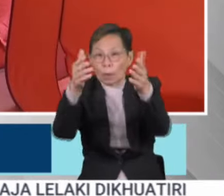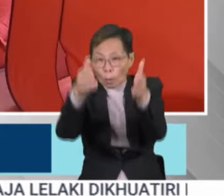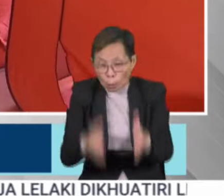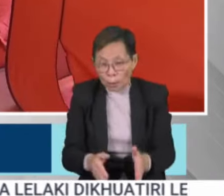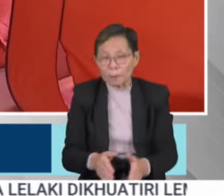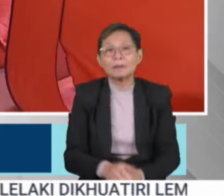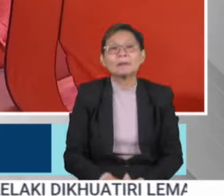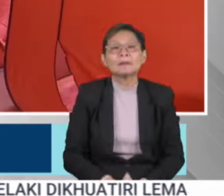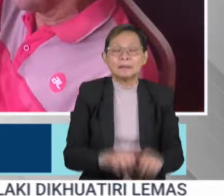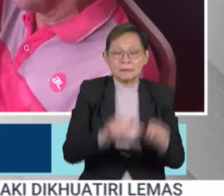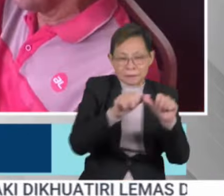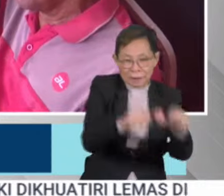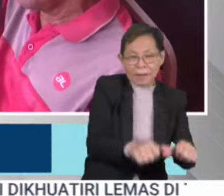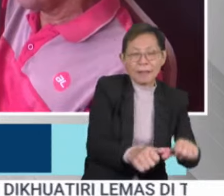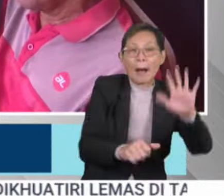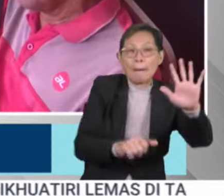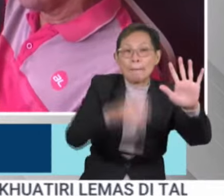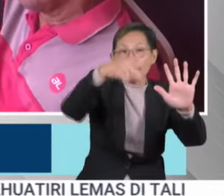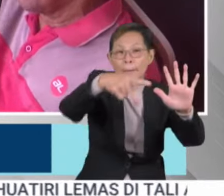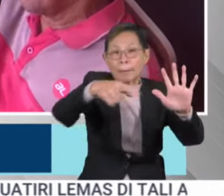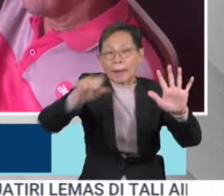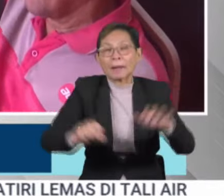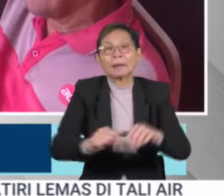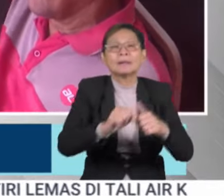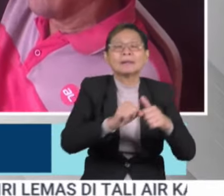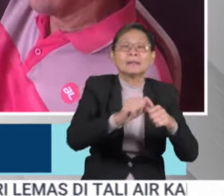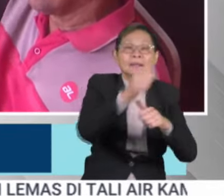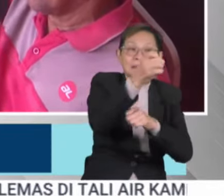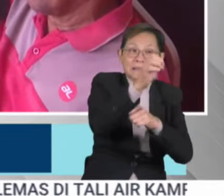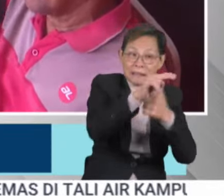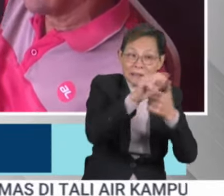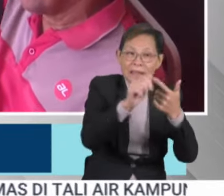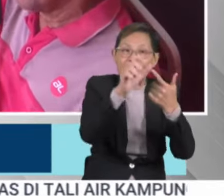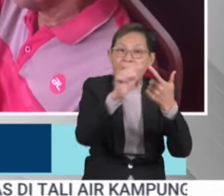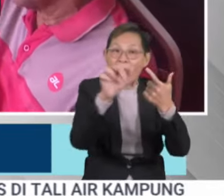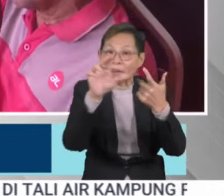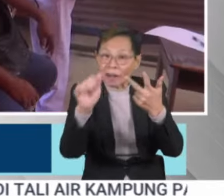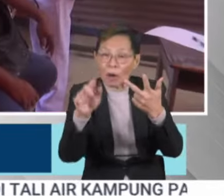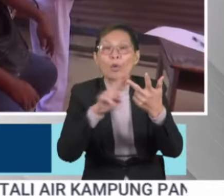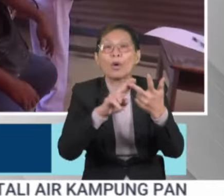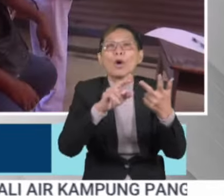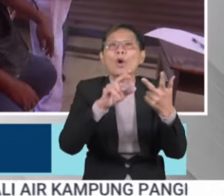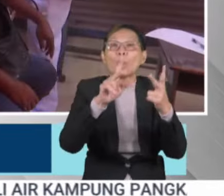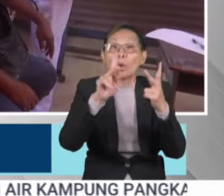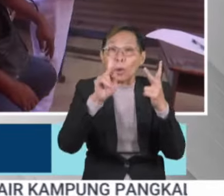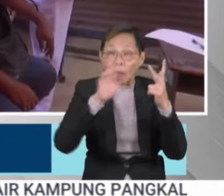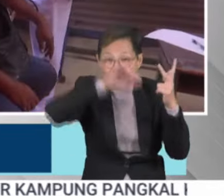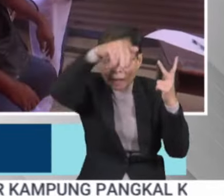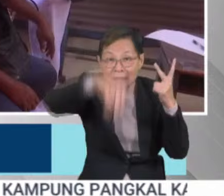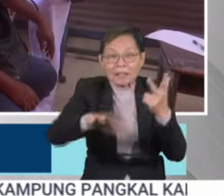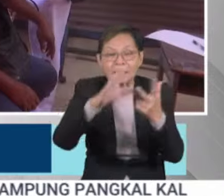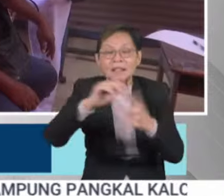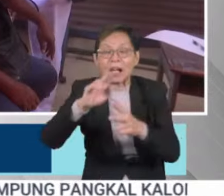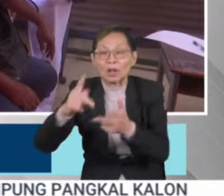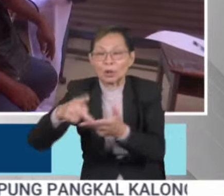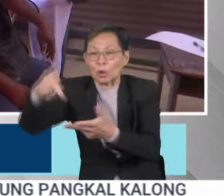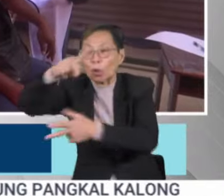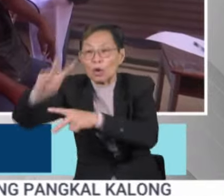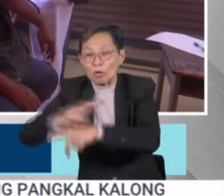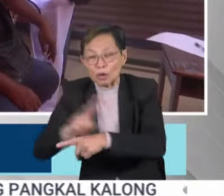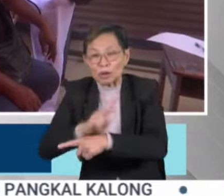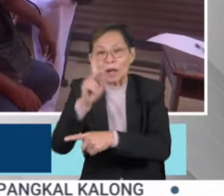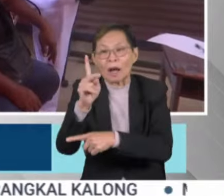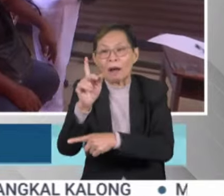orang. Mereka berlindung di 4 PPS iaitu SK Sena, SK Arau, SK Kubang Gajah dan Kolej Vokasional Kangar.